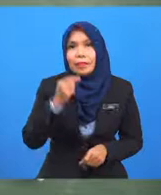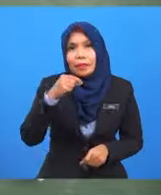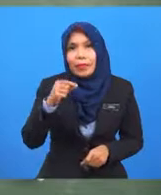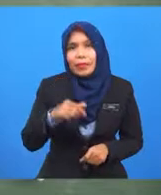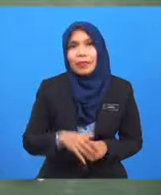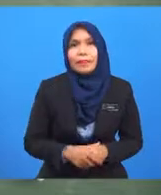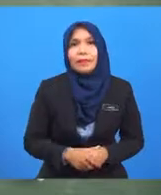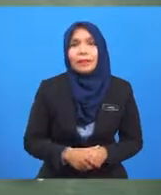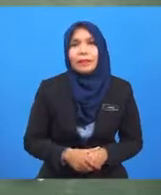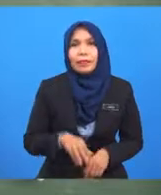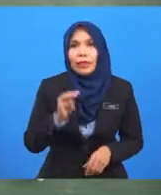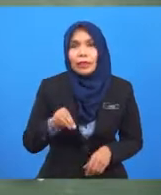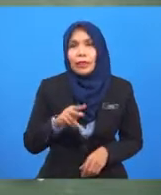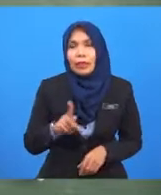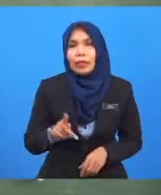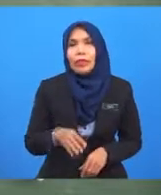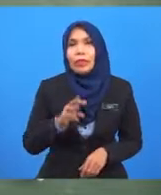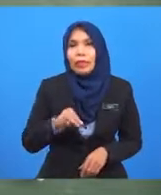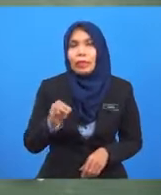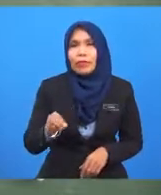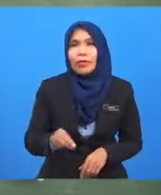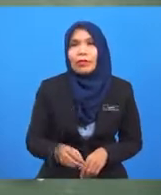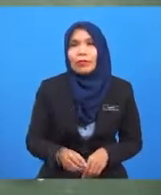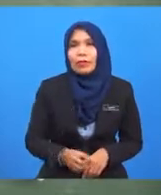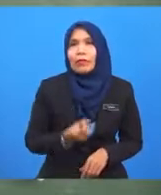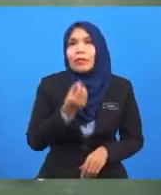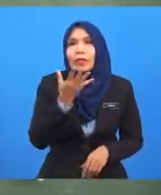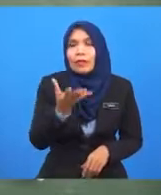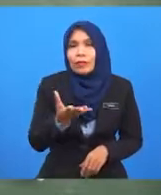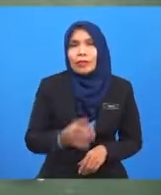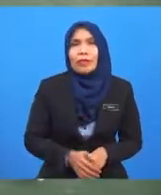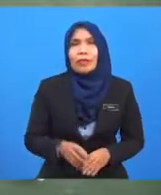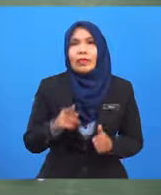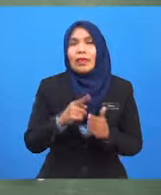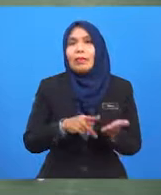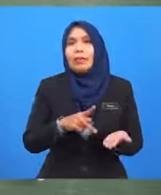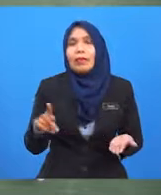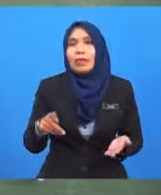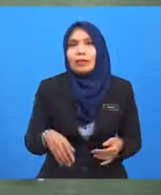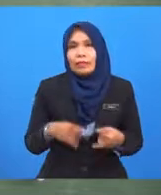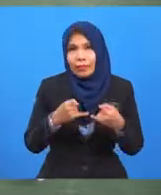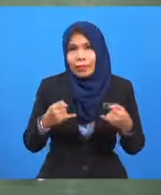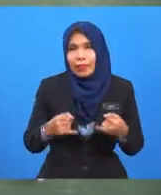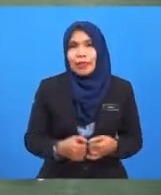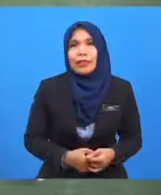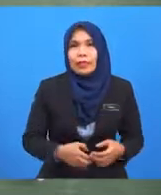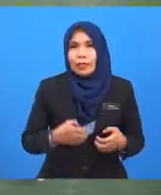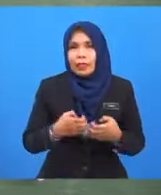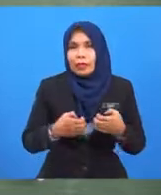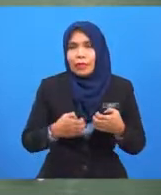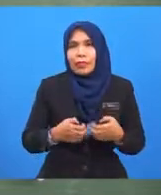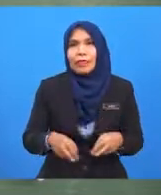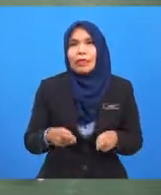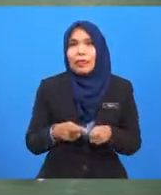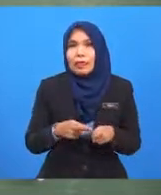Bolehkah murid-murid nyatakan apakah jenis mesin ringkas yang ada pada pengasah